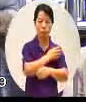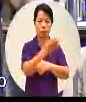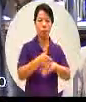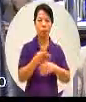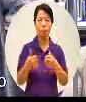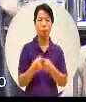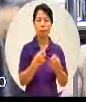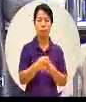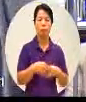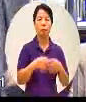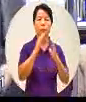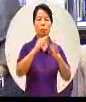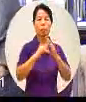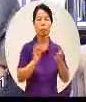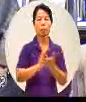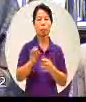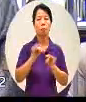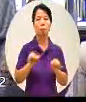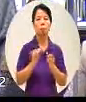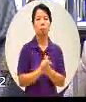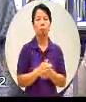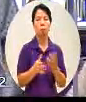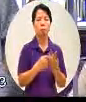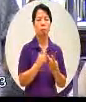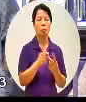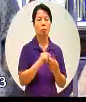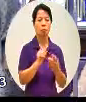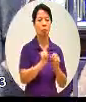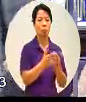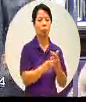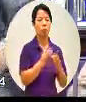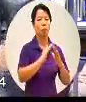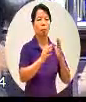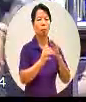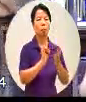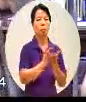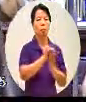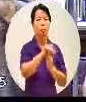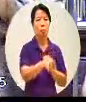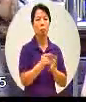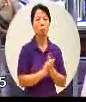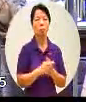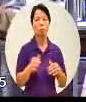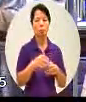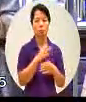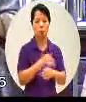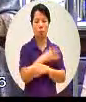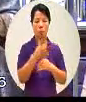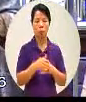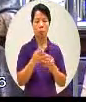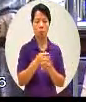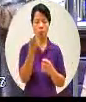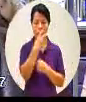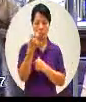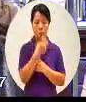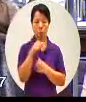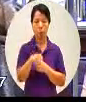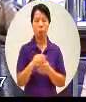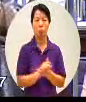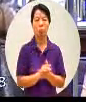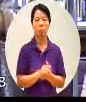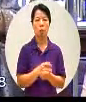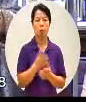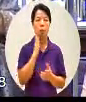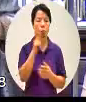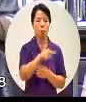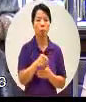市用地或都市用地，有的不是都市用地，啊，有的这个部分专门做一个检讨，啊，这个检讨咱也